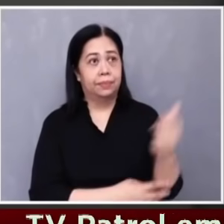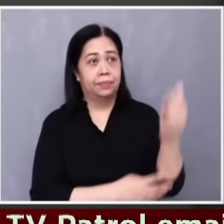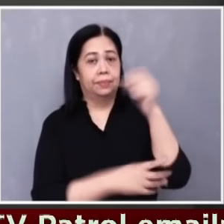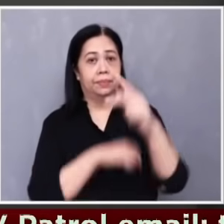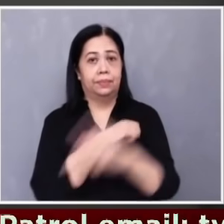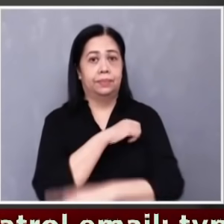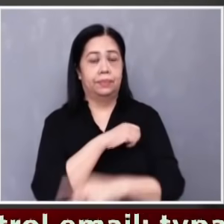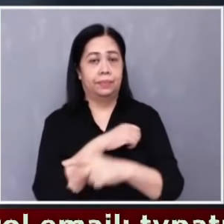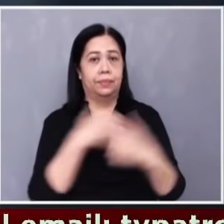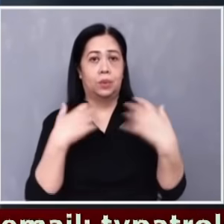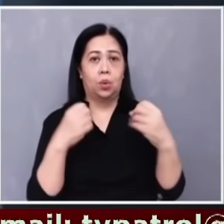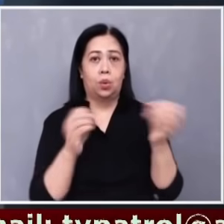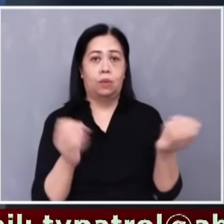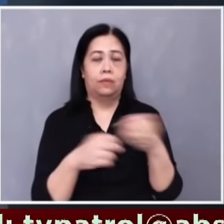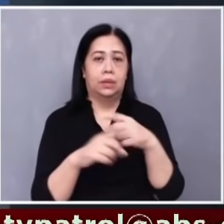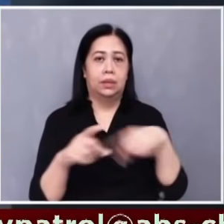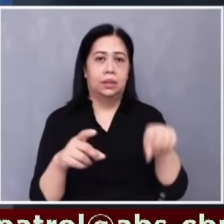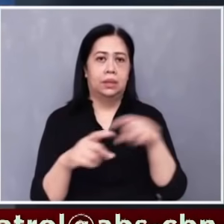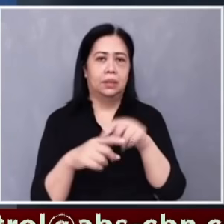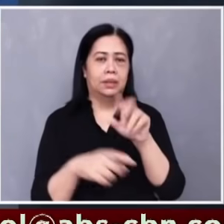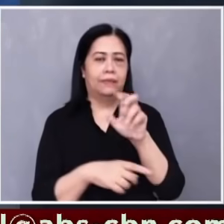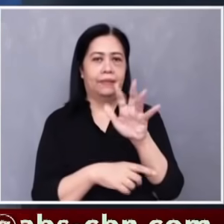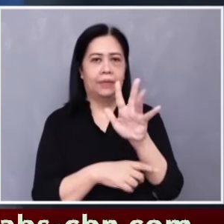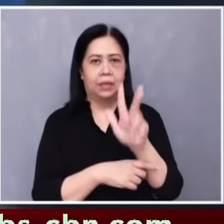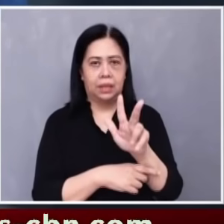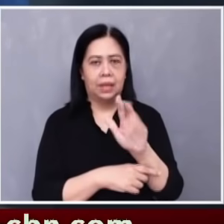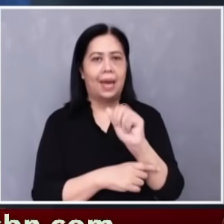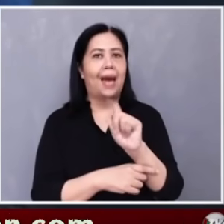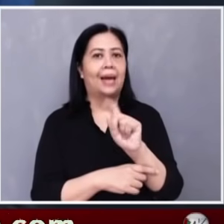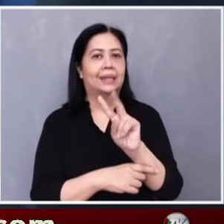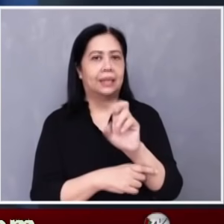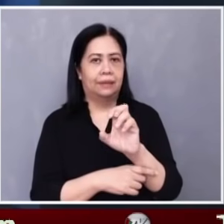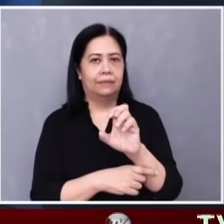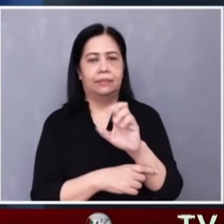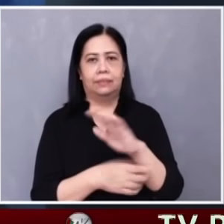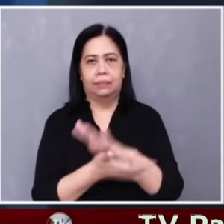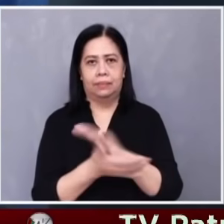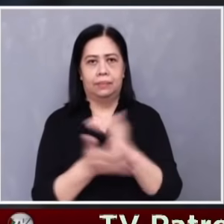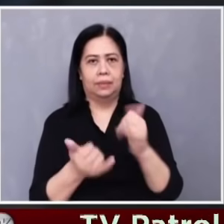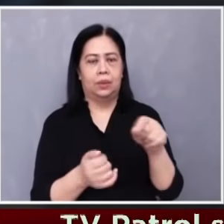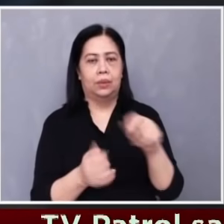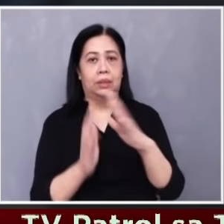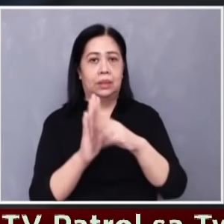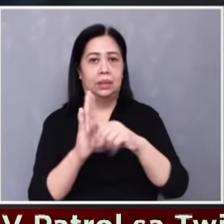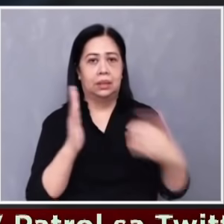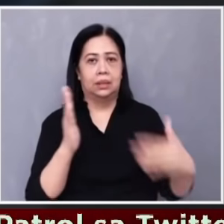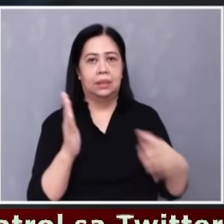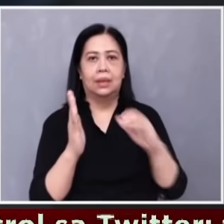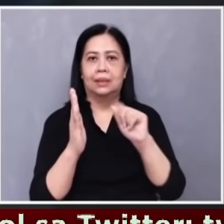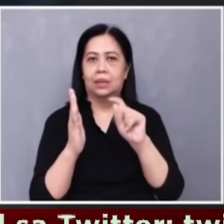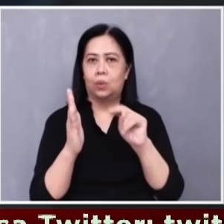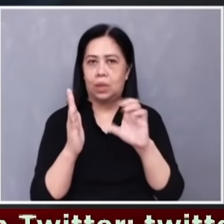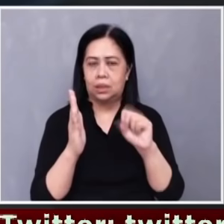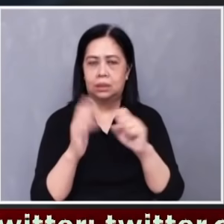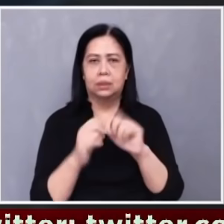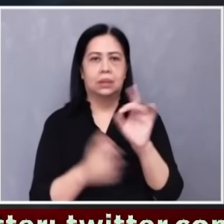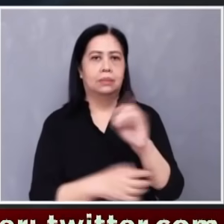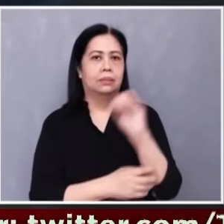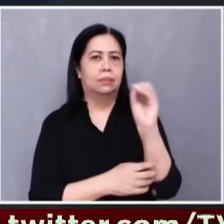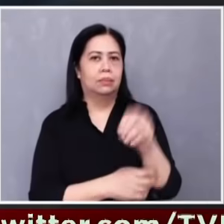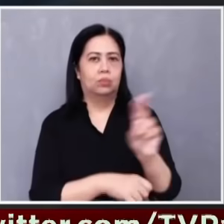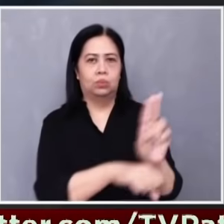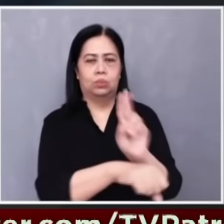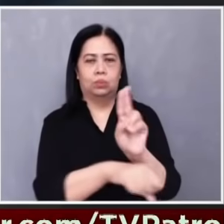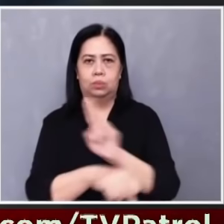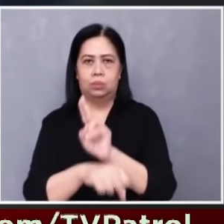may 353 na aktibong kaso ng COVID ngayon sa Catanduanes. Nasa 80% ang utilization rate